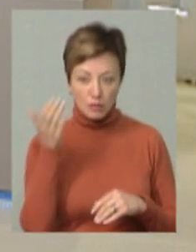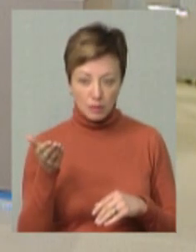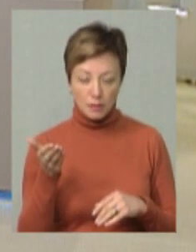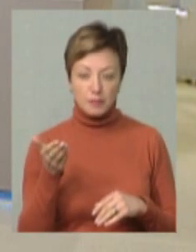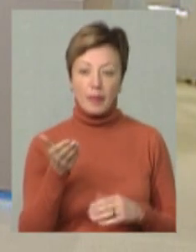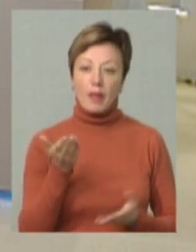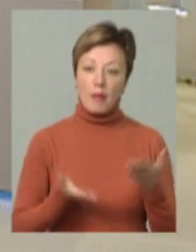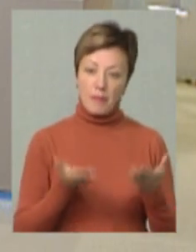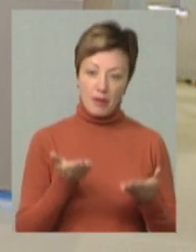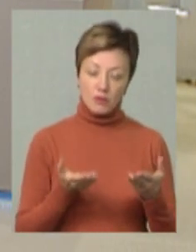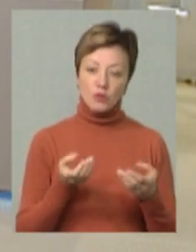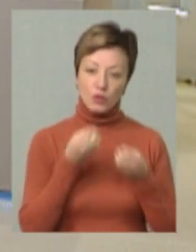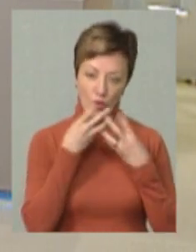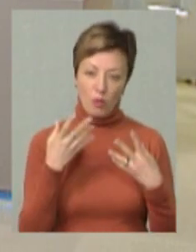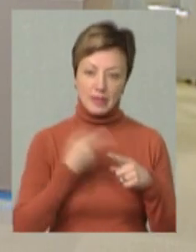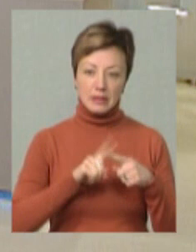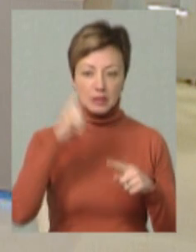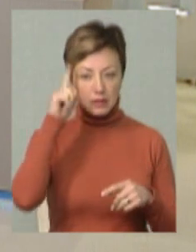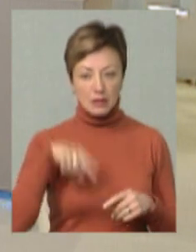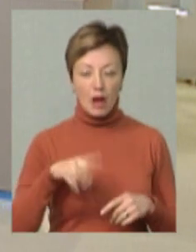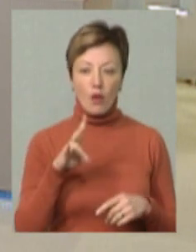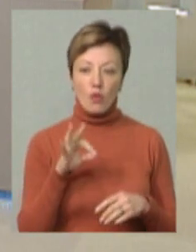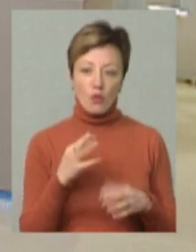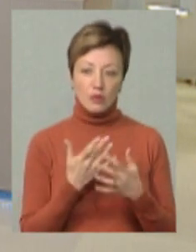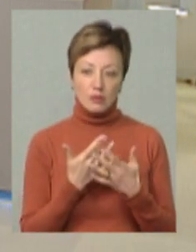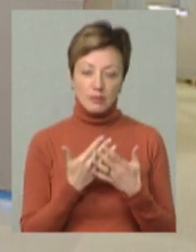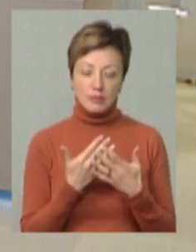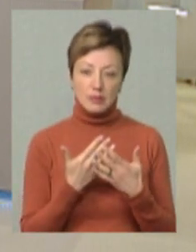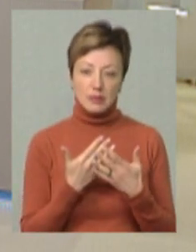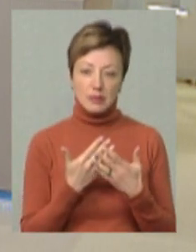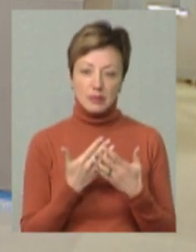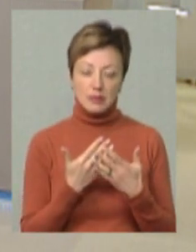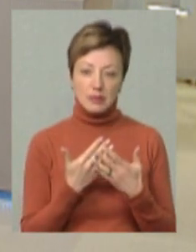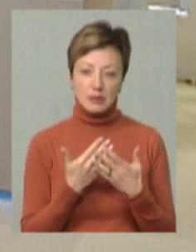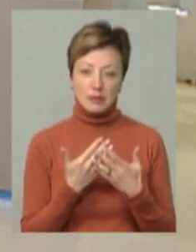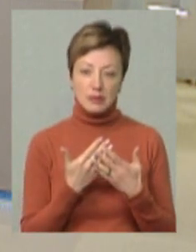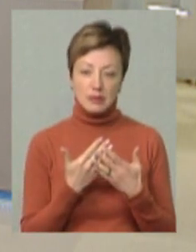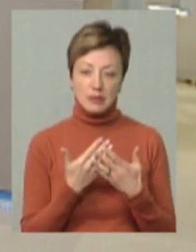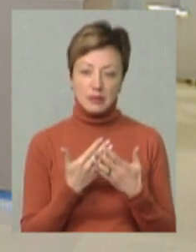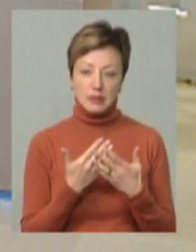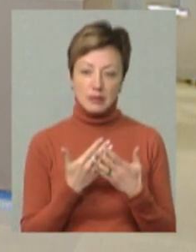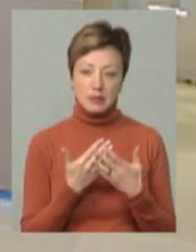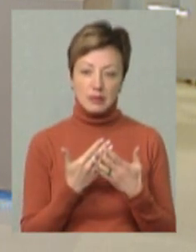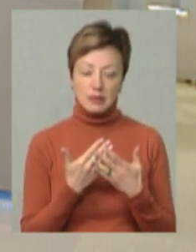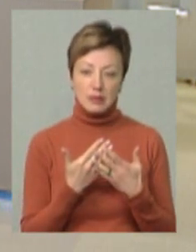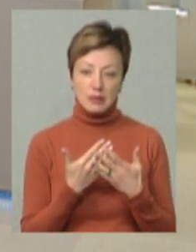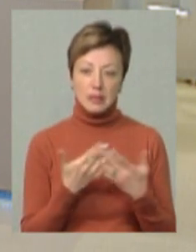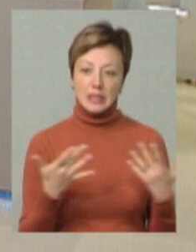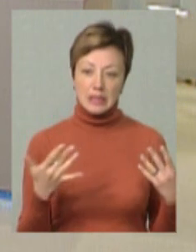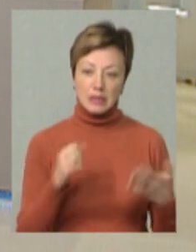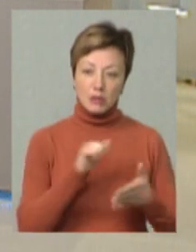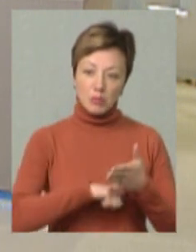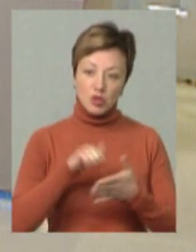патріархату, напевно, добре це знають, але з тих чи інших питань, тих чи інших